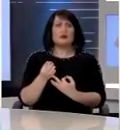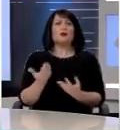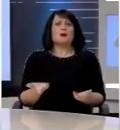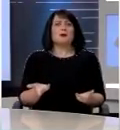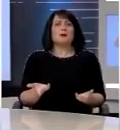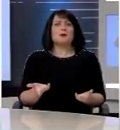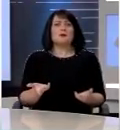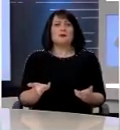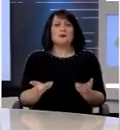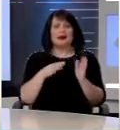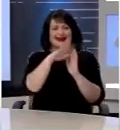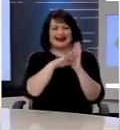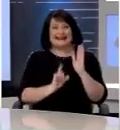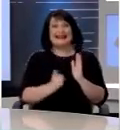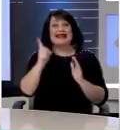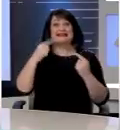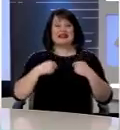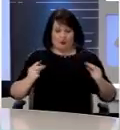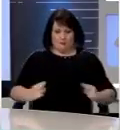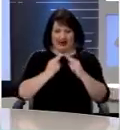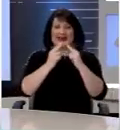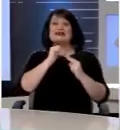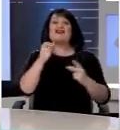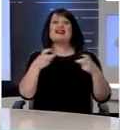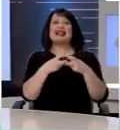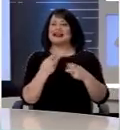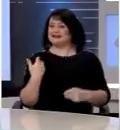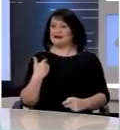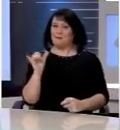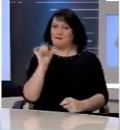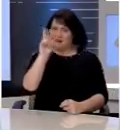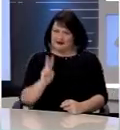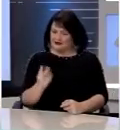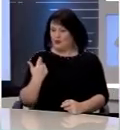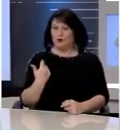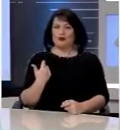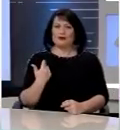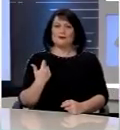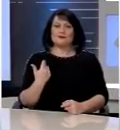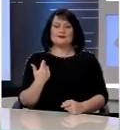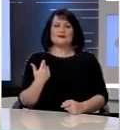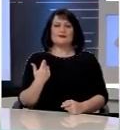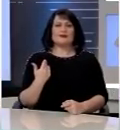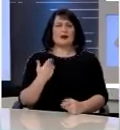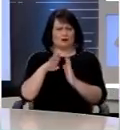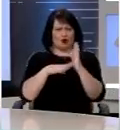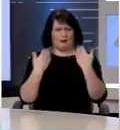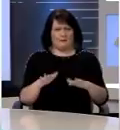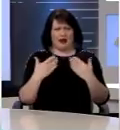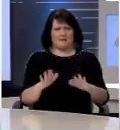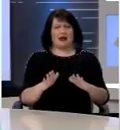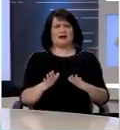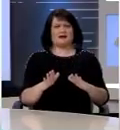ότι το προγραμματισμένο ταξίδι μου στο Παρίσι και στις Βρυξέλλες για δύο εδώ και καιρό προγραμματισμένες